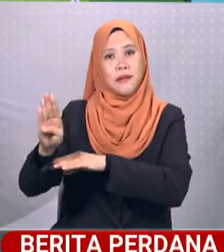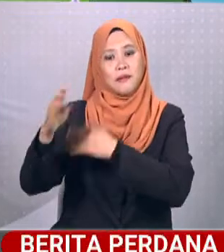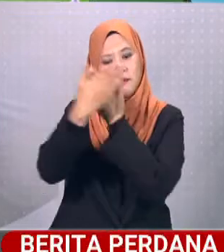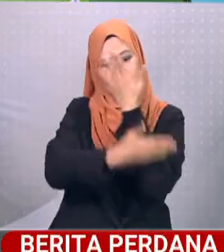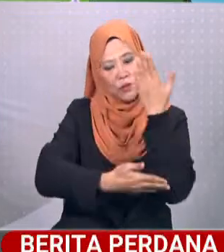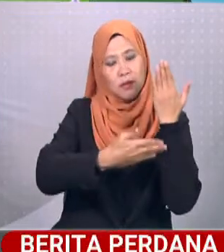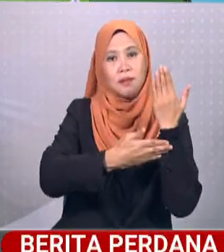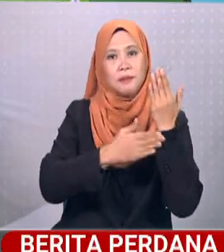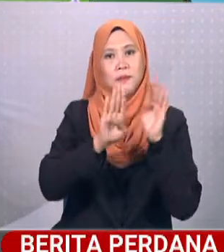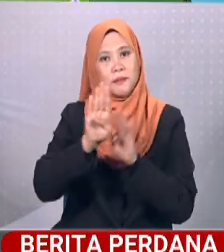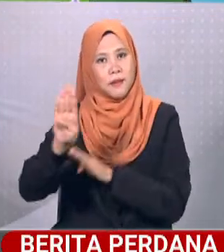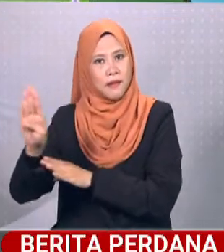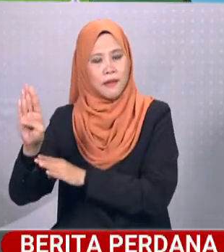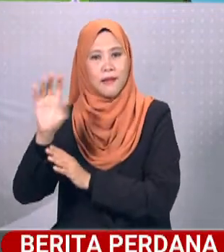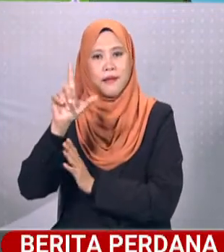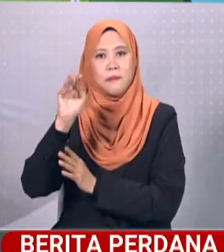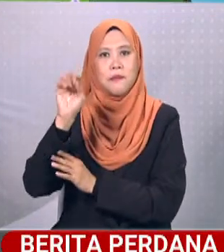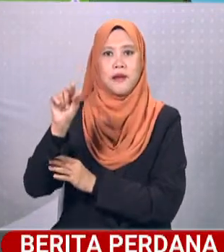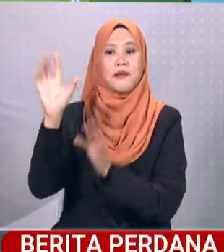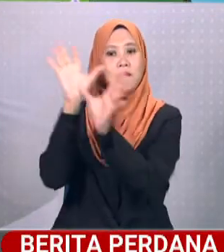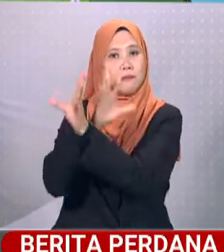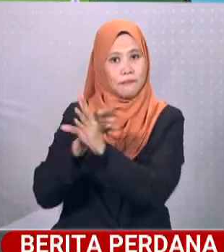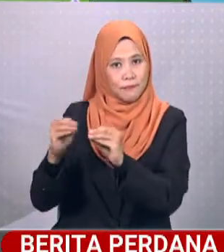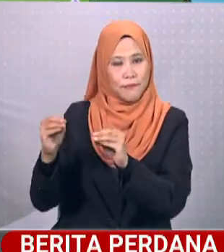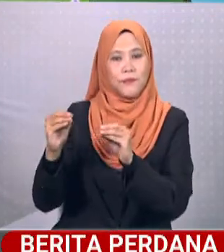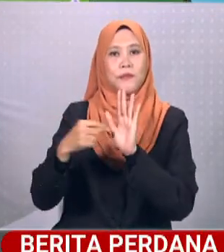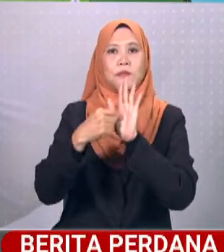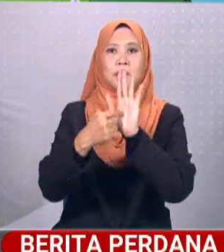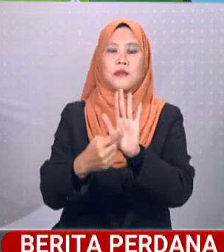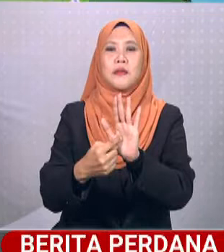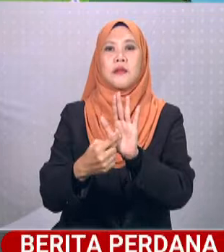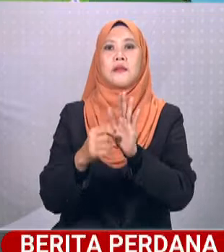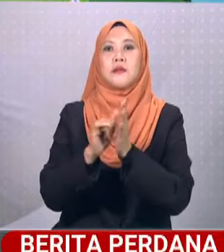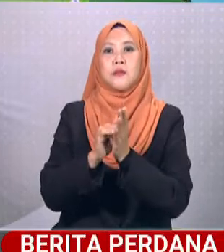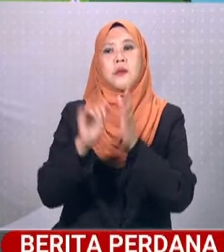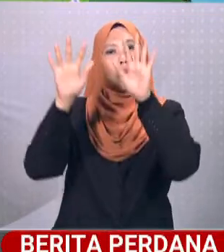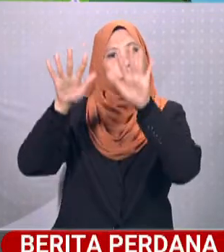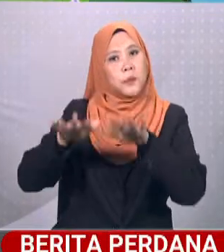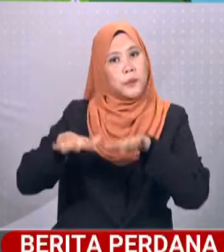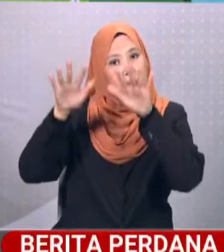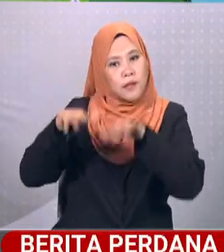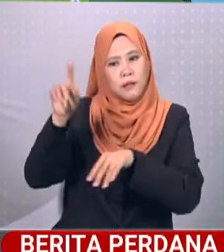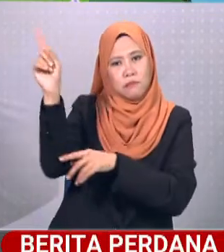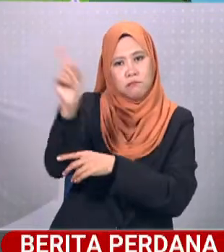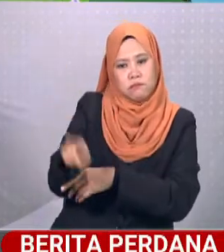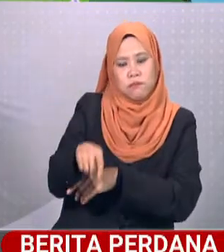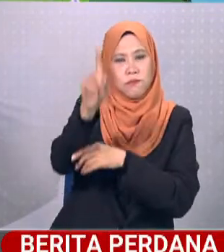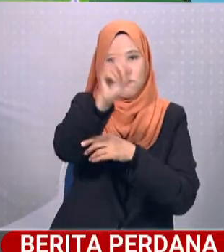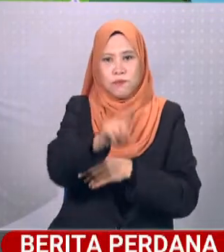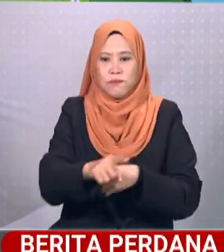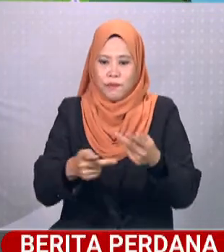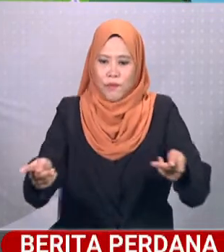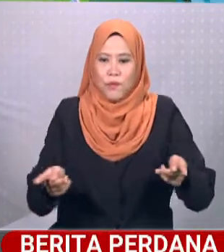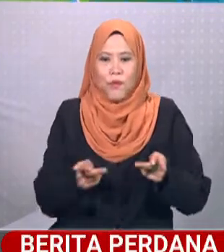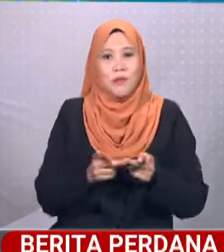juga melibatkan bahagian barat dan limbang negeri Sarawak. Kelembapan yang tinggi ini membawa kepada hujan berserta ribut petir di beberapa kawasan